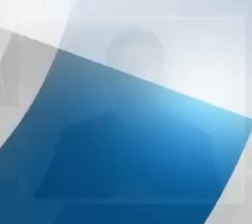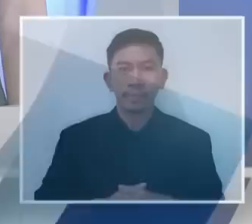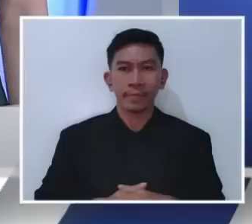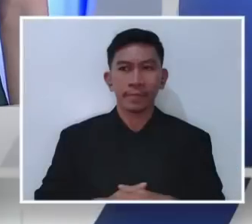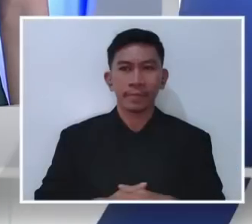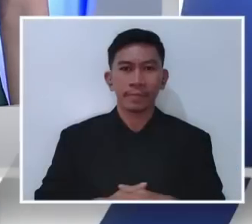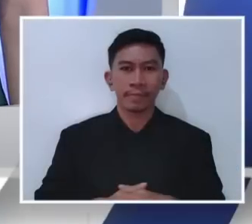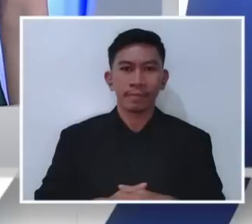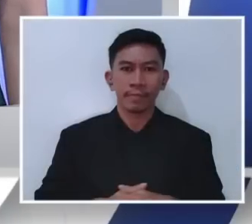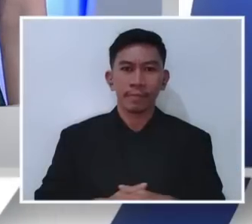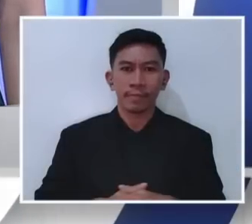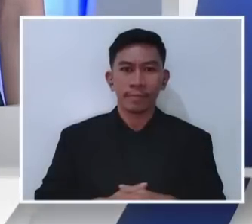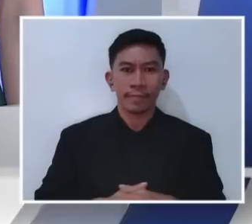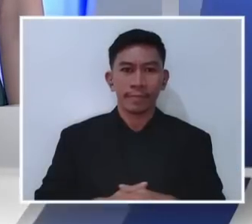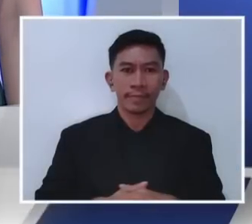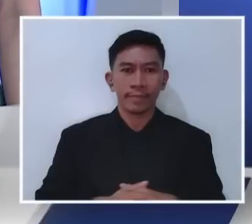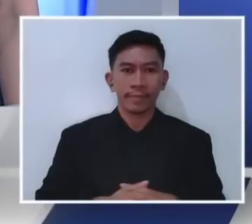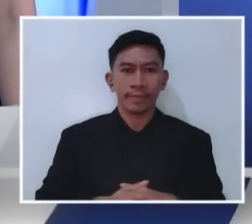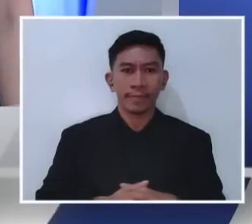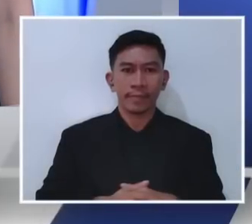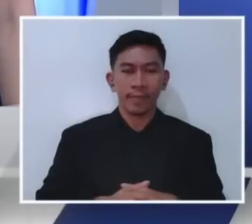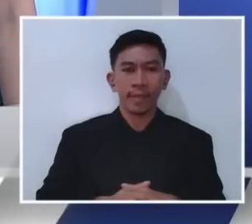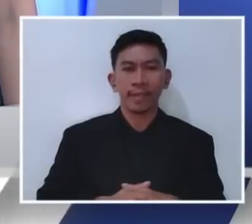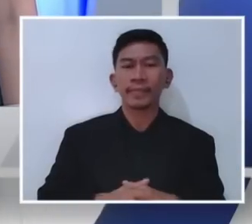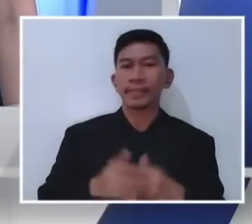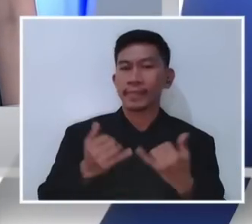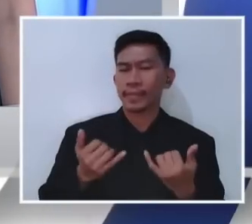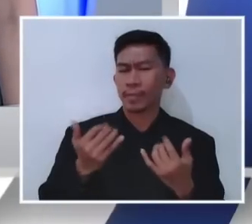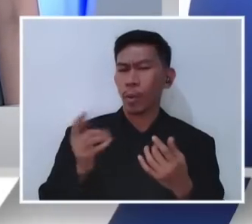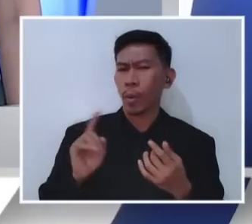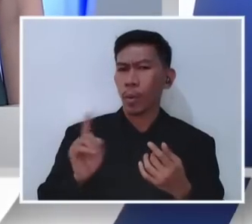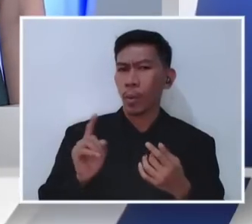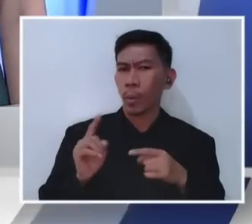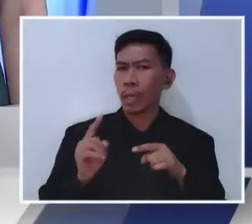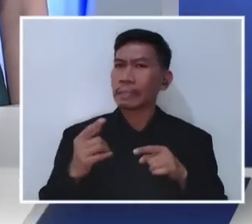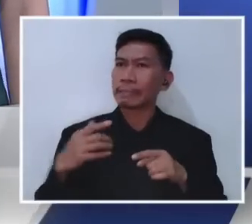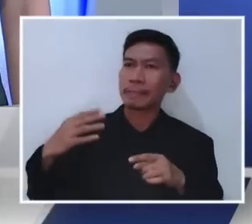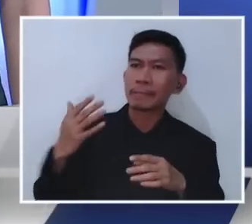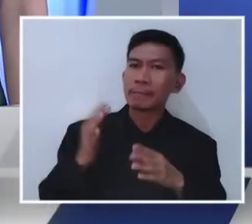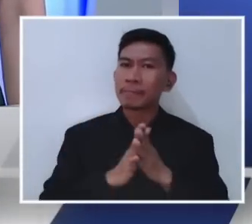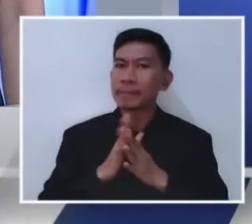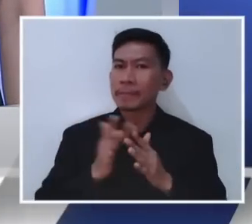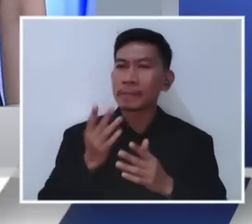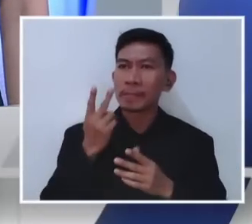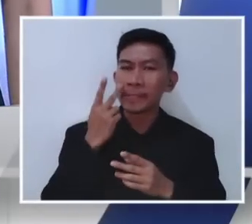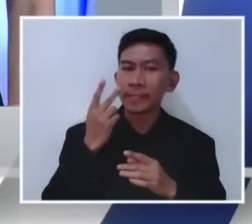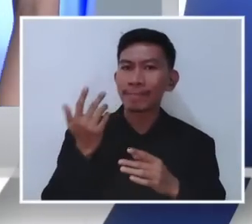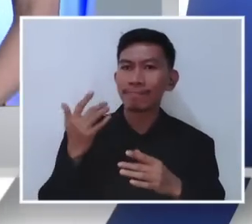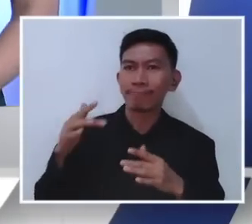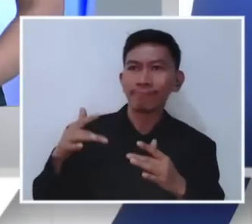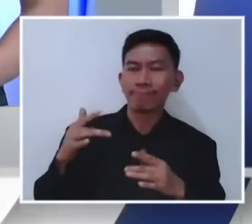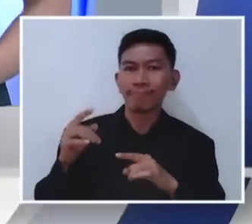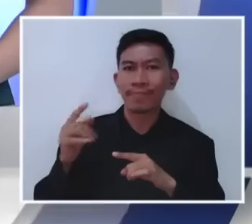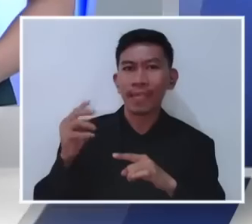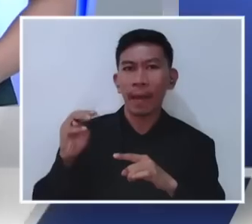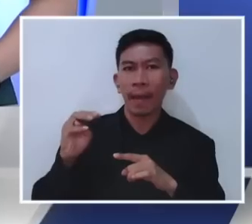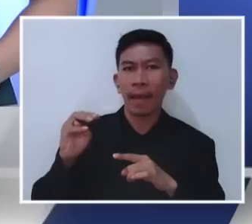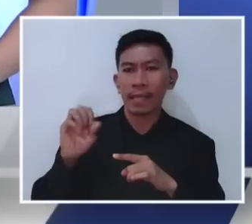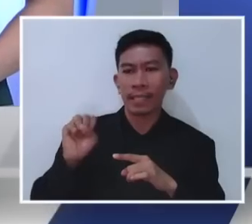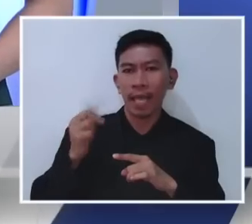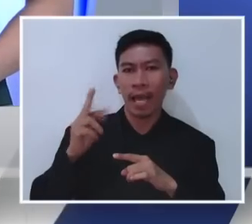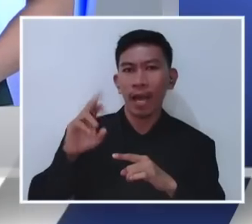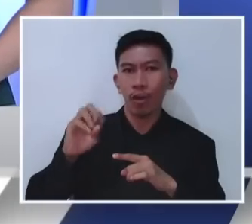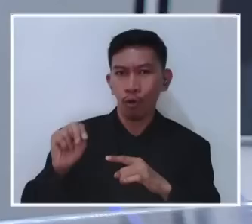Gretchen, ano ang aabangan kay megastar Sharon Cuneta? Ati B, nagsimula na ang shooting